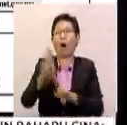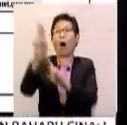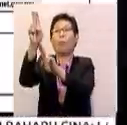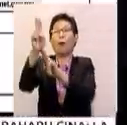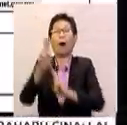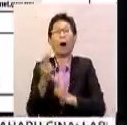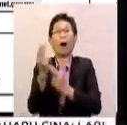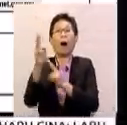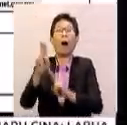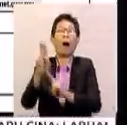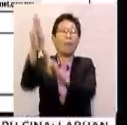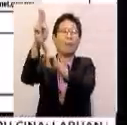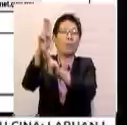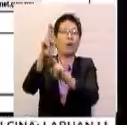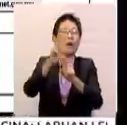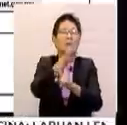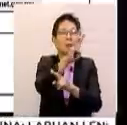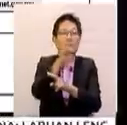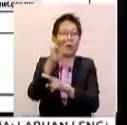sesawang kami